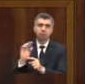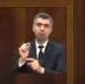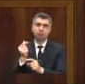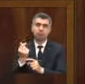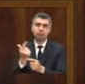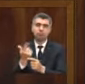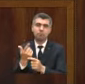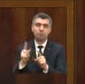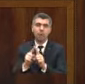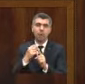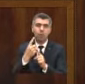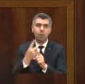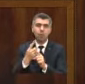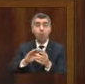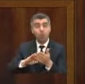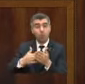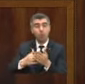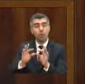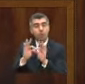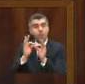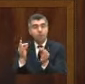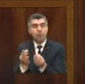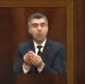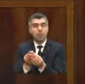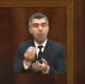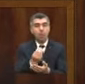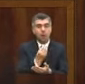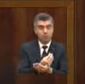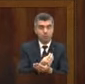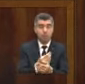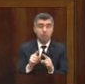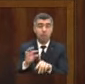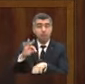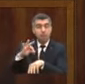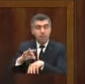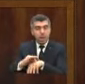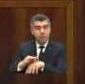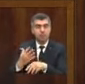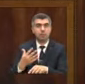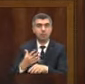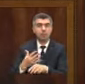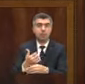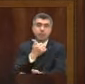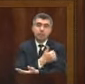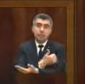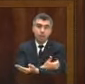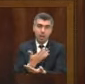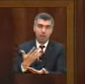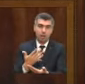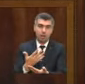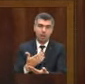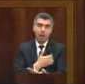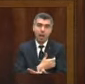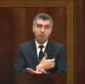ما سيستفيدونه هم وأسرهم. أما اللي عنده شي مرض مزمن مثل مرض السكري ومرض ديال